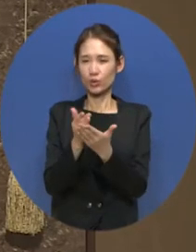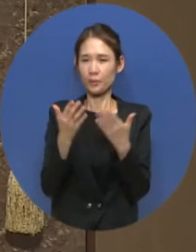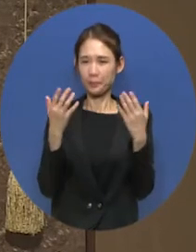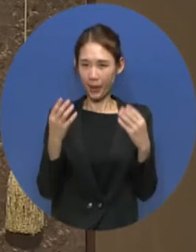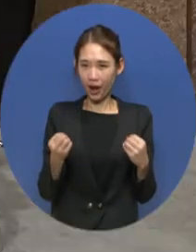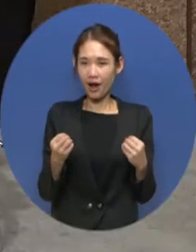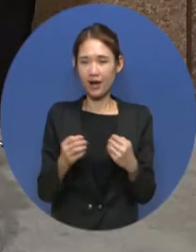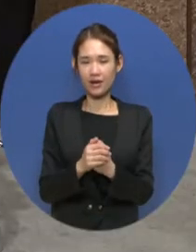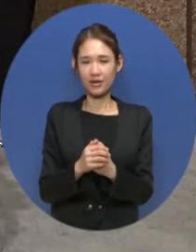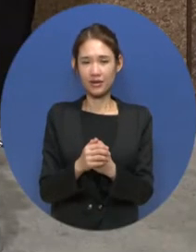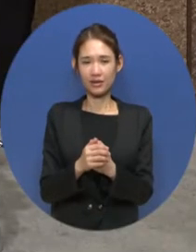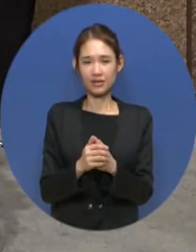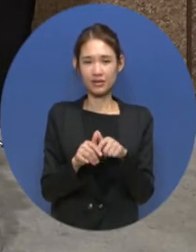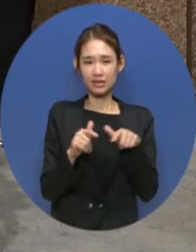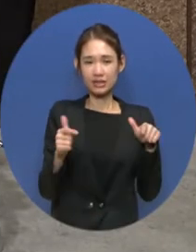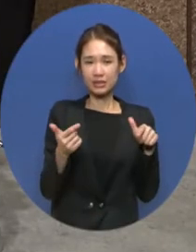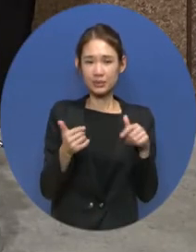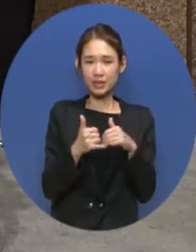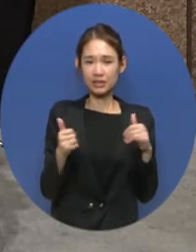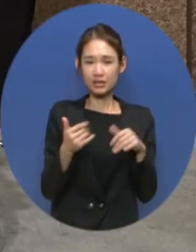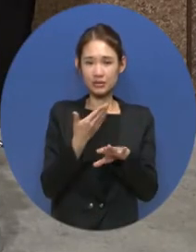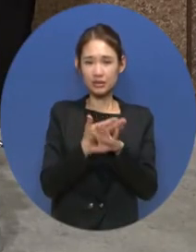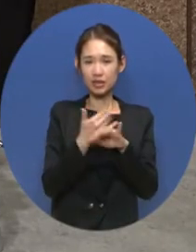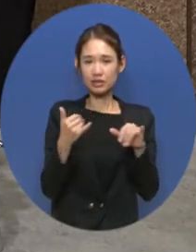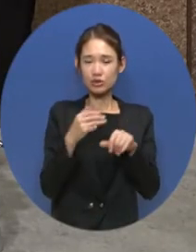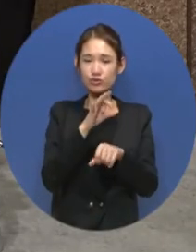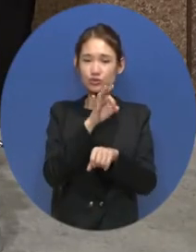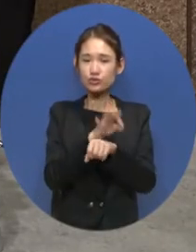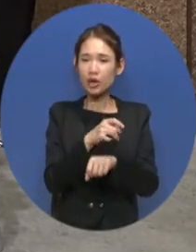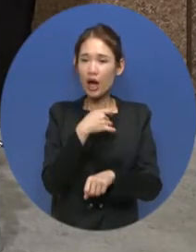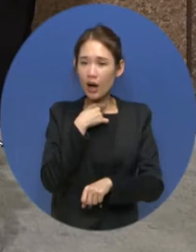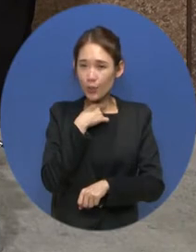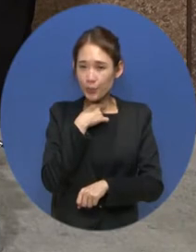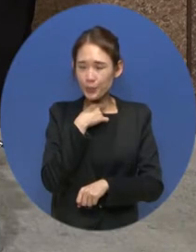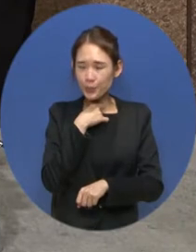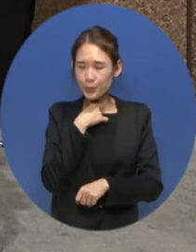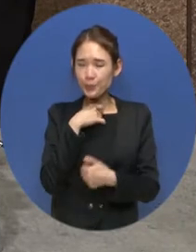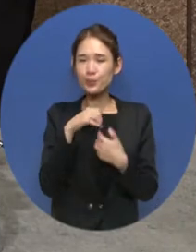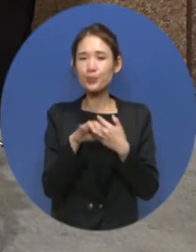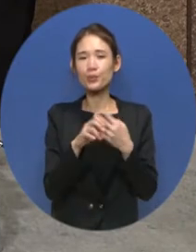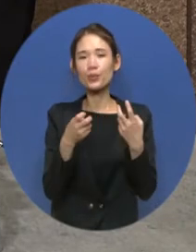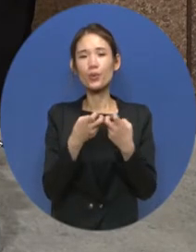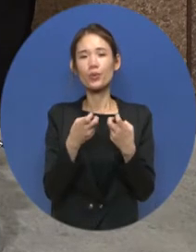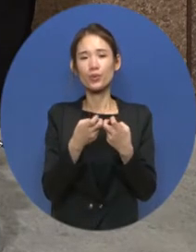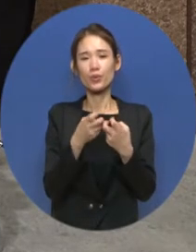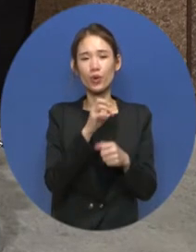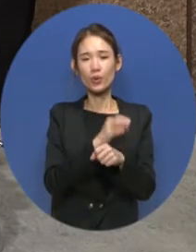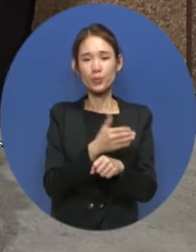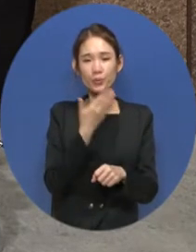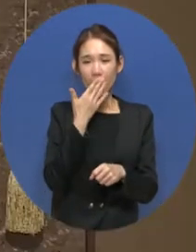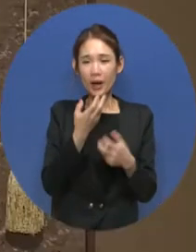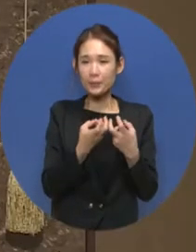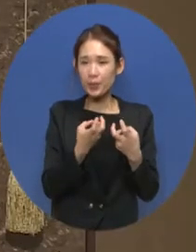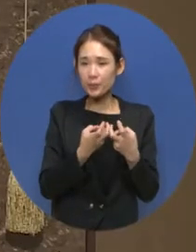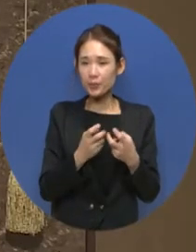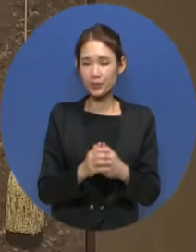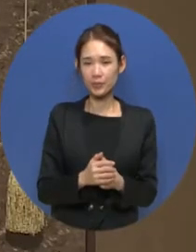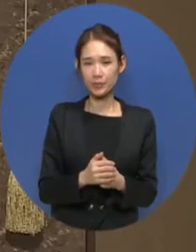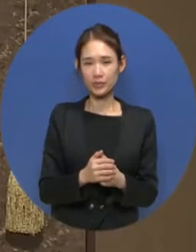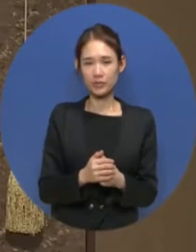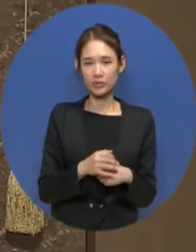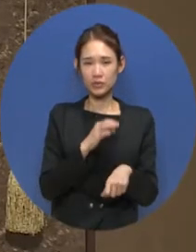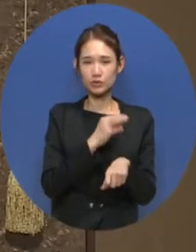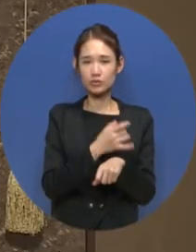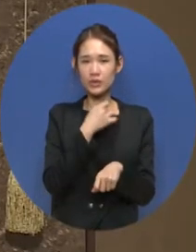있습니다. 그럼 일반인 그 다른 분들이 구매를 하고 싶다 하시면은 네네. 어떻게 구매를 할 수 있나요? 일단 구매를